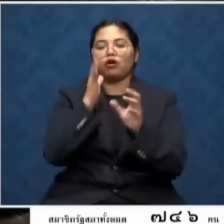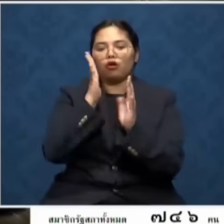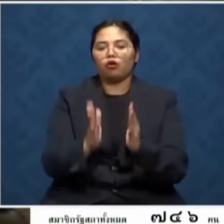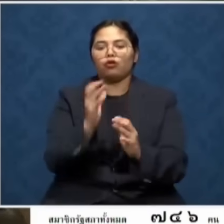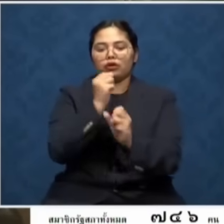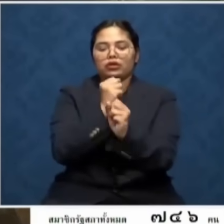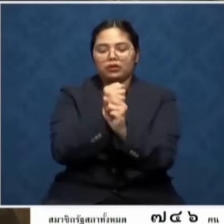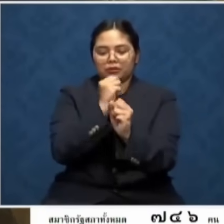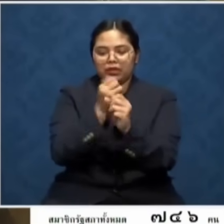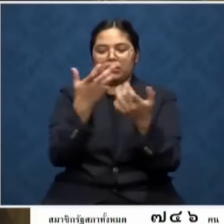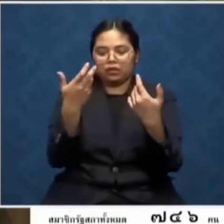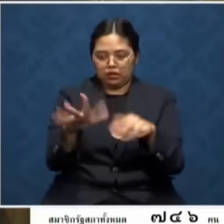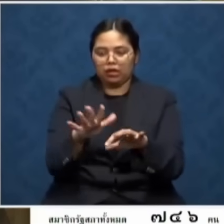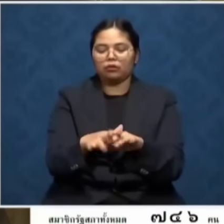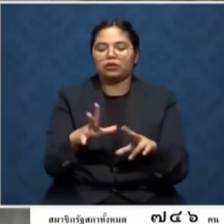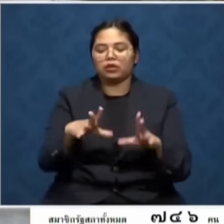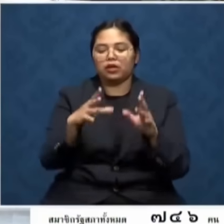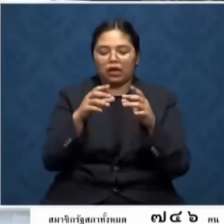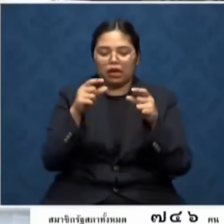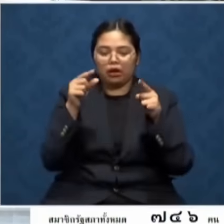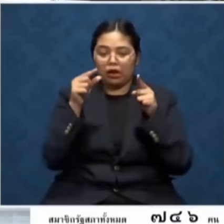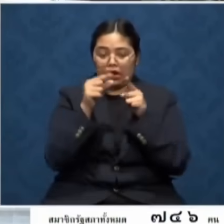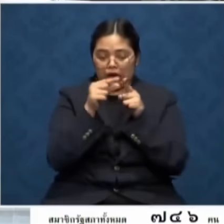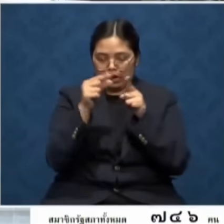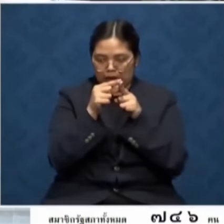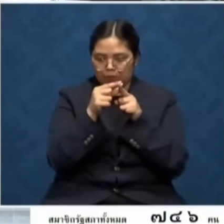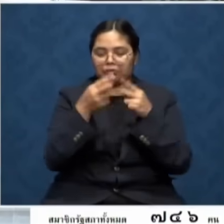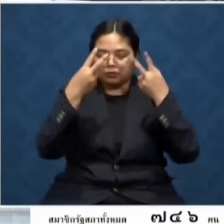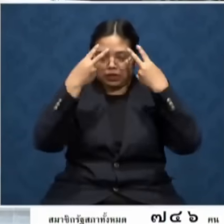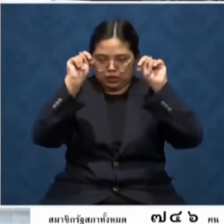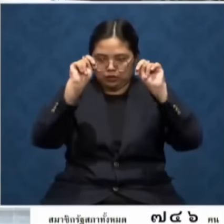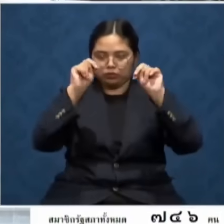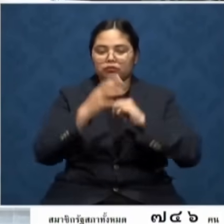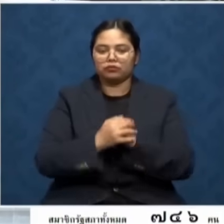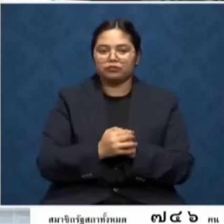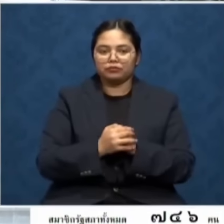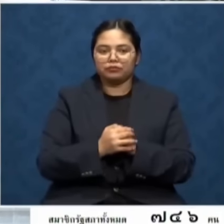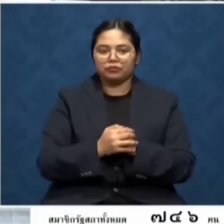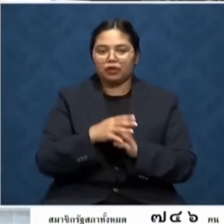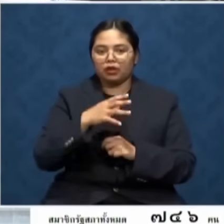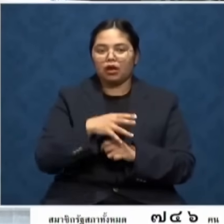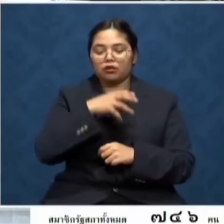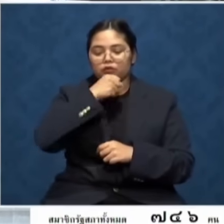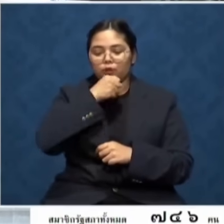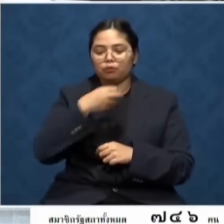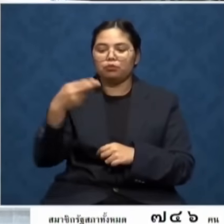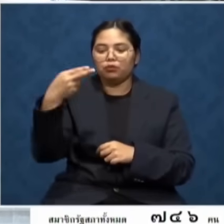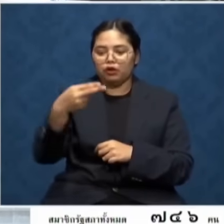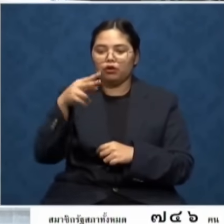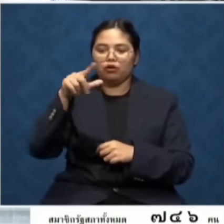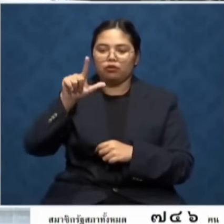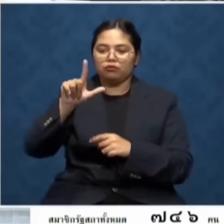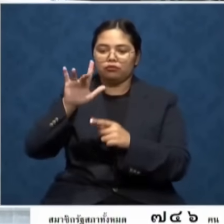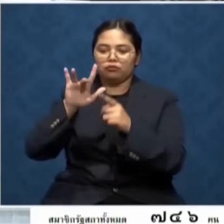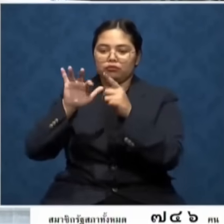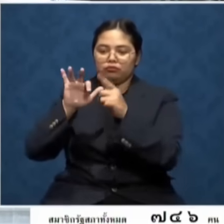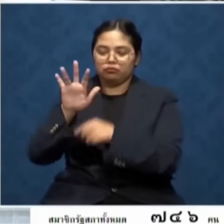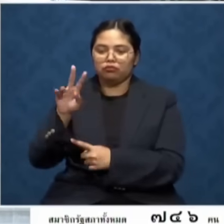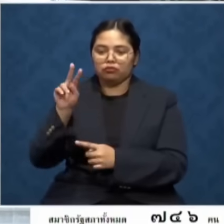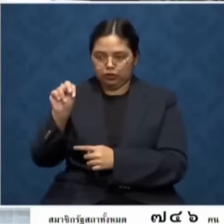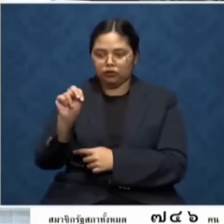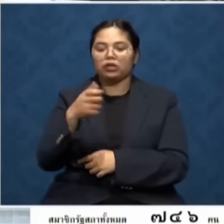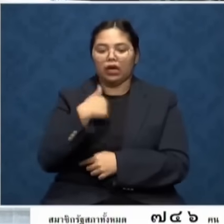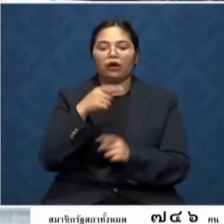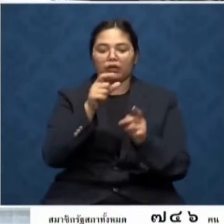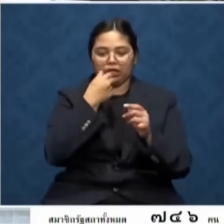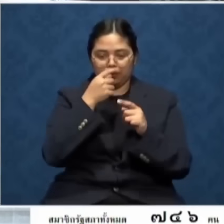การพูดถึงท่านนายกว่ามีการส้มหล่นอะไรทำนี้ทำนองนี้นะครับขอให้ถอนคำพูดไปนะ